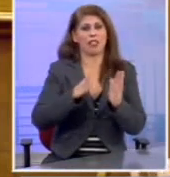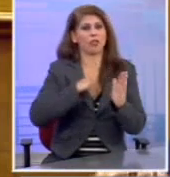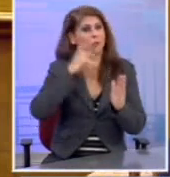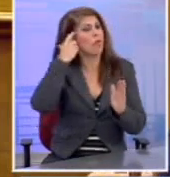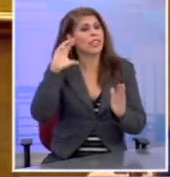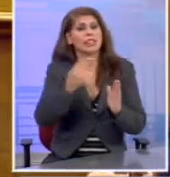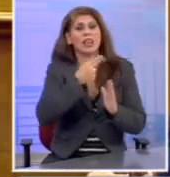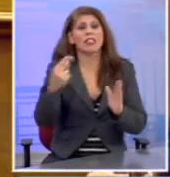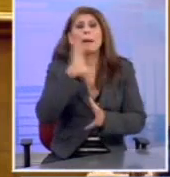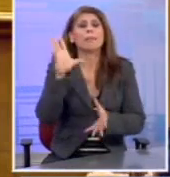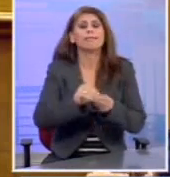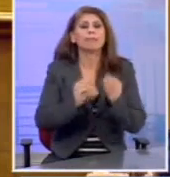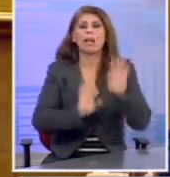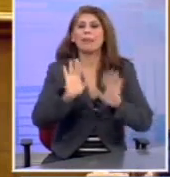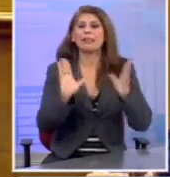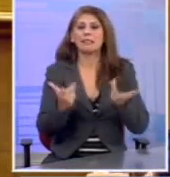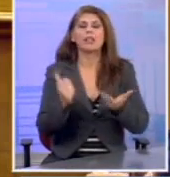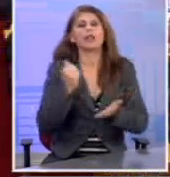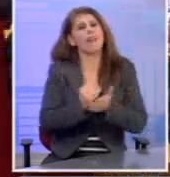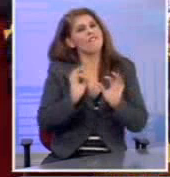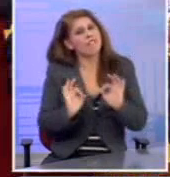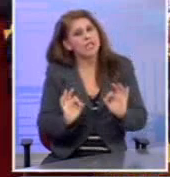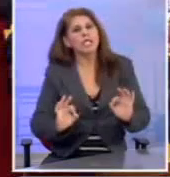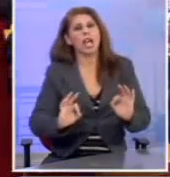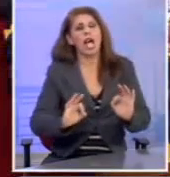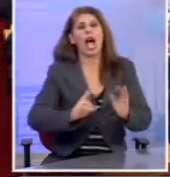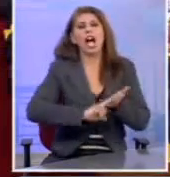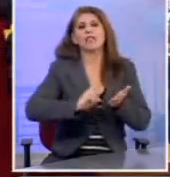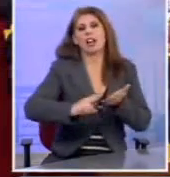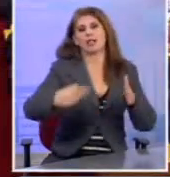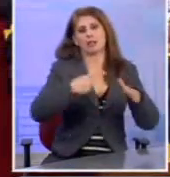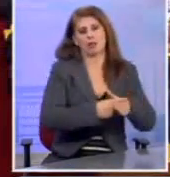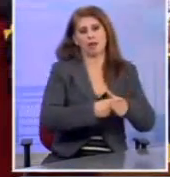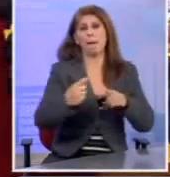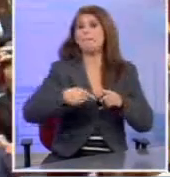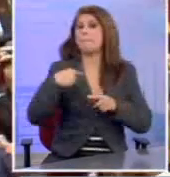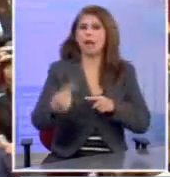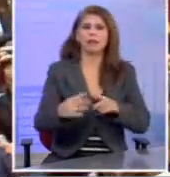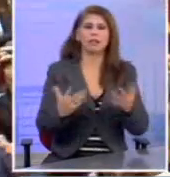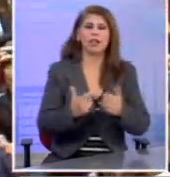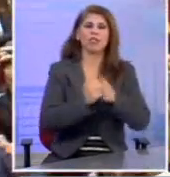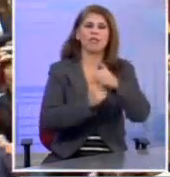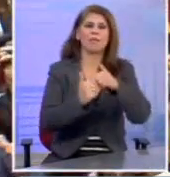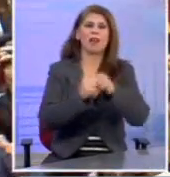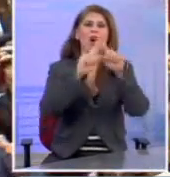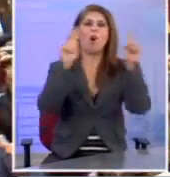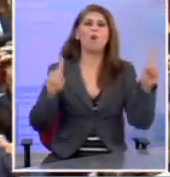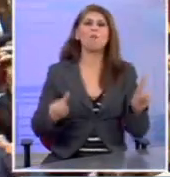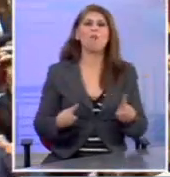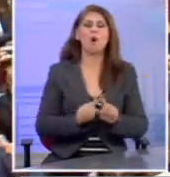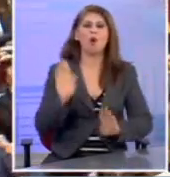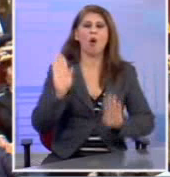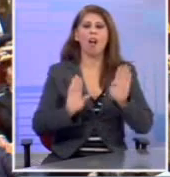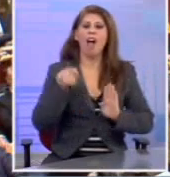Αλλά δεν σταματήσαν εκεί. Στη συνέχεια ήρθανε τα δομημένα ομόλογα που κόστησαν και αυτά